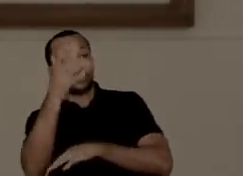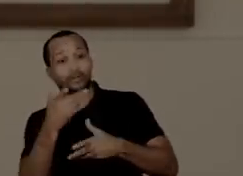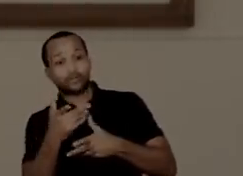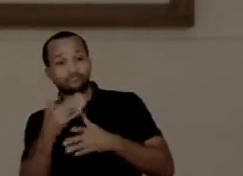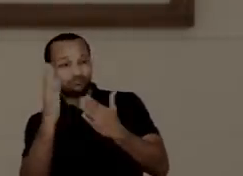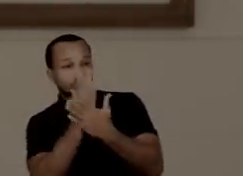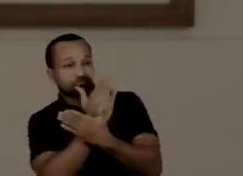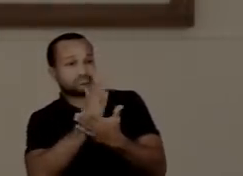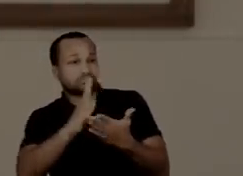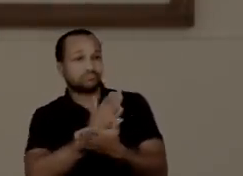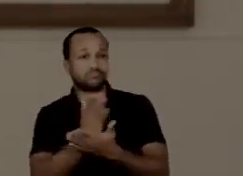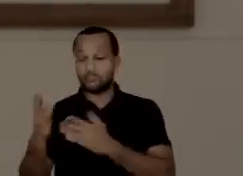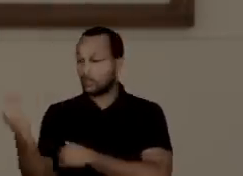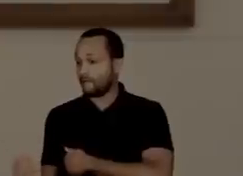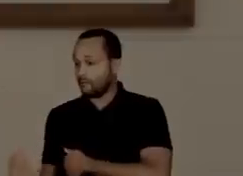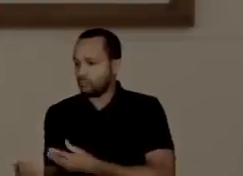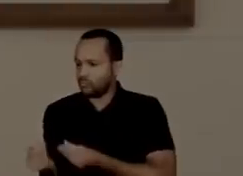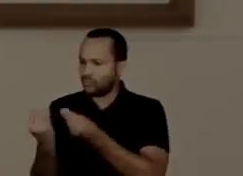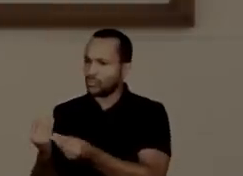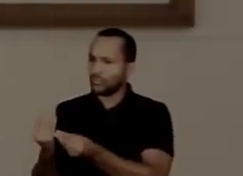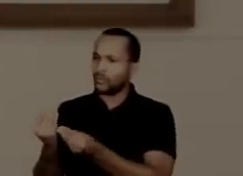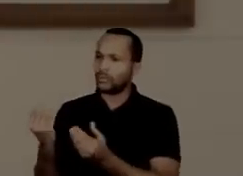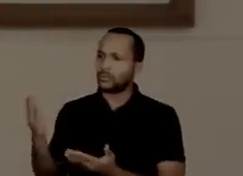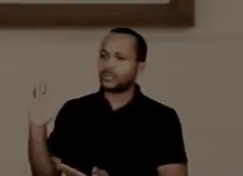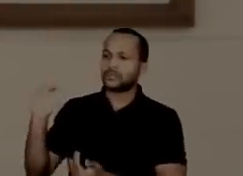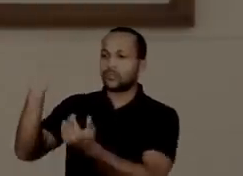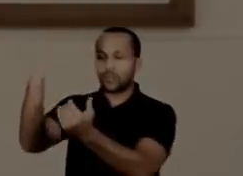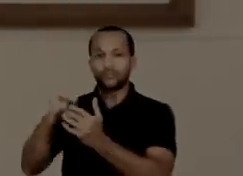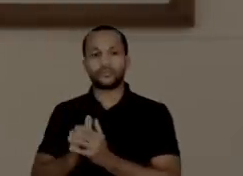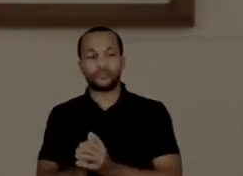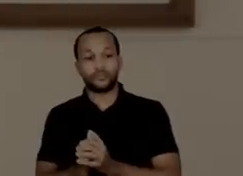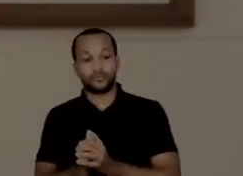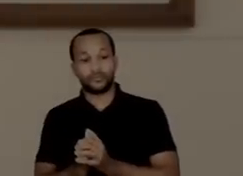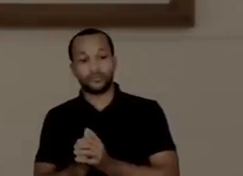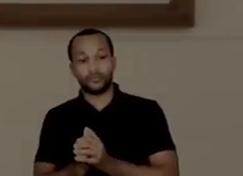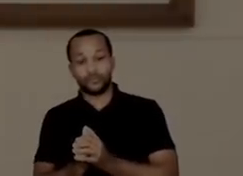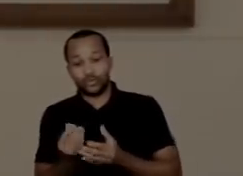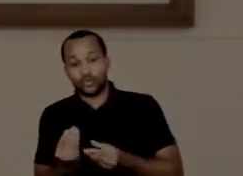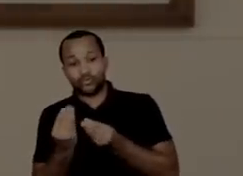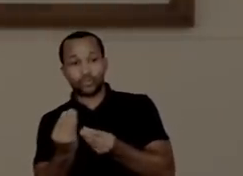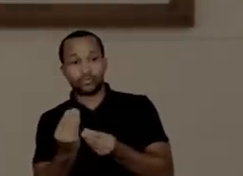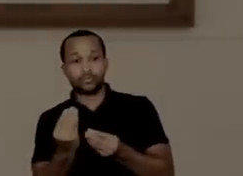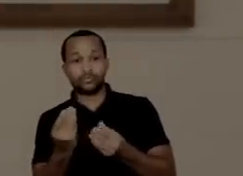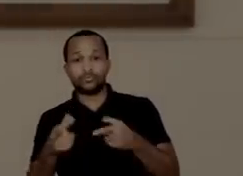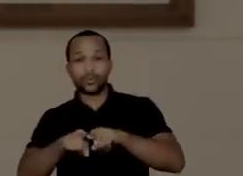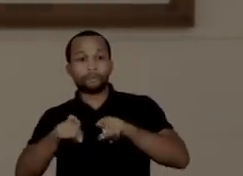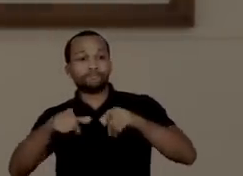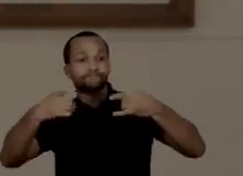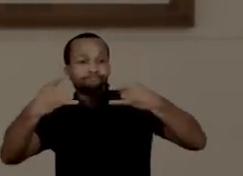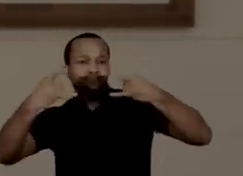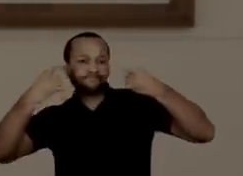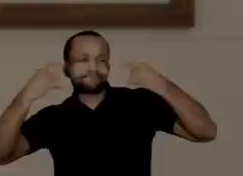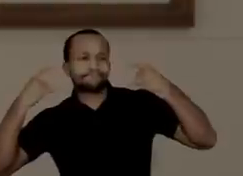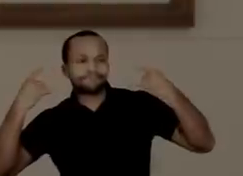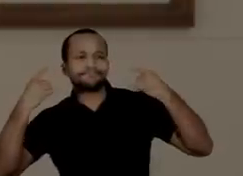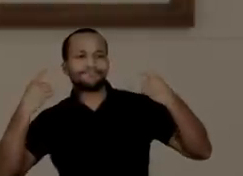sociale. En même temps, nous devons préparer l'avenir de l'archipel, faire en sorte que nos enfants puissent y vivre et y travailler,